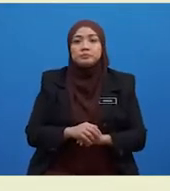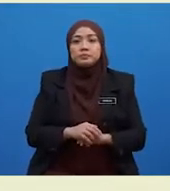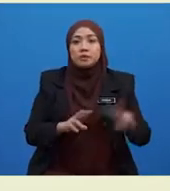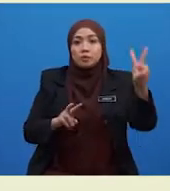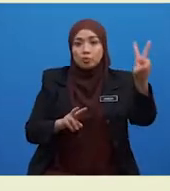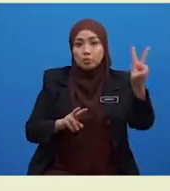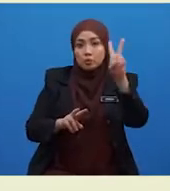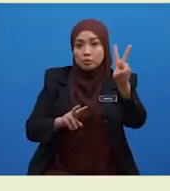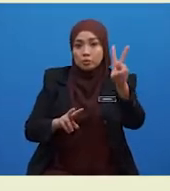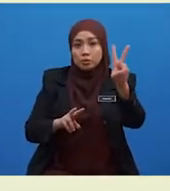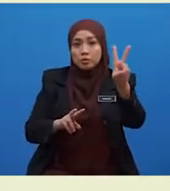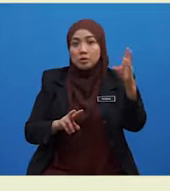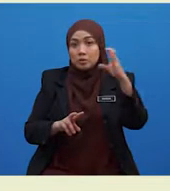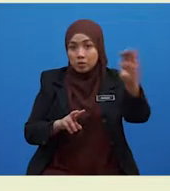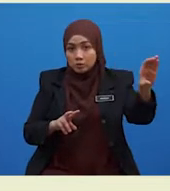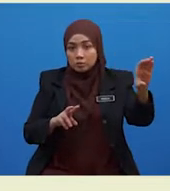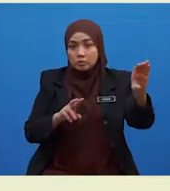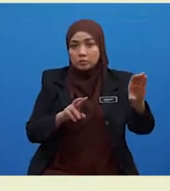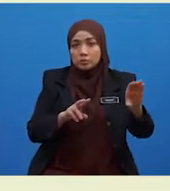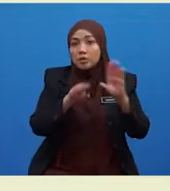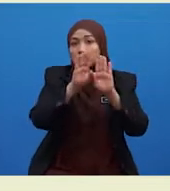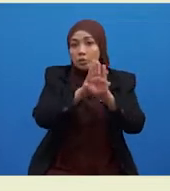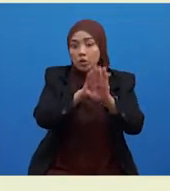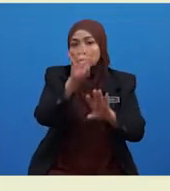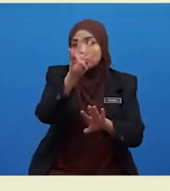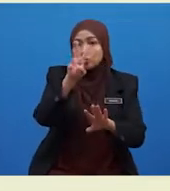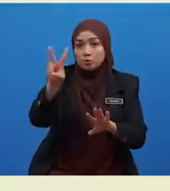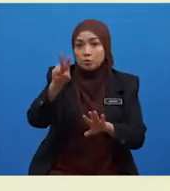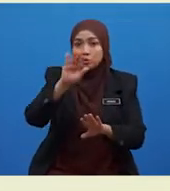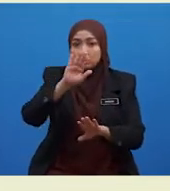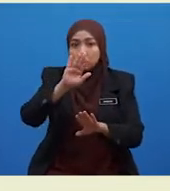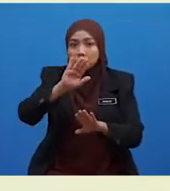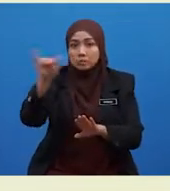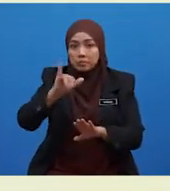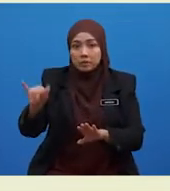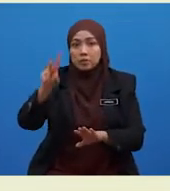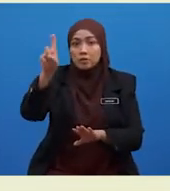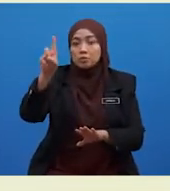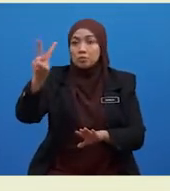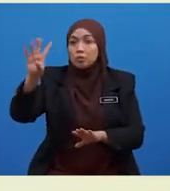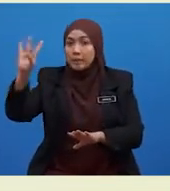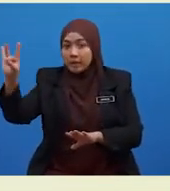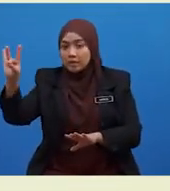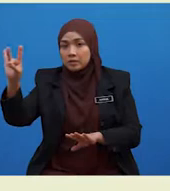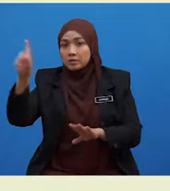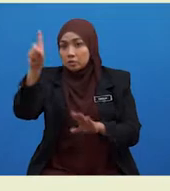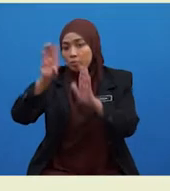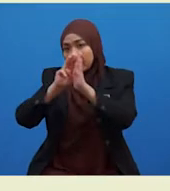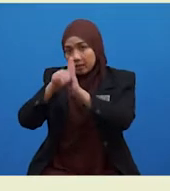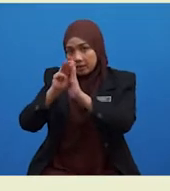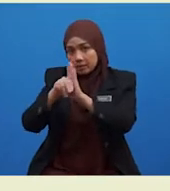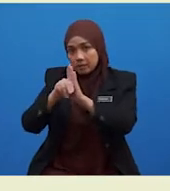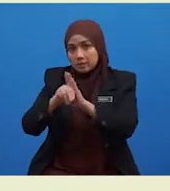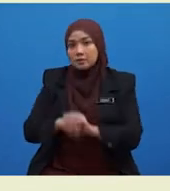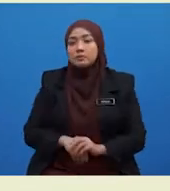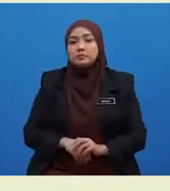simpanan maksimum ialah 200 tolak 72 sama dengan 128 denyutan nadi seminit. Kadar